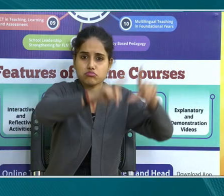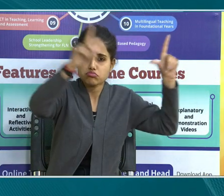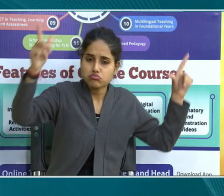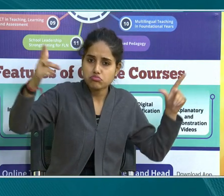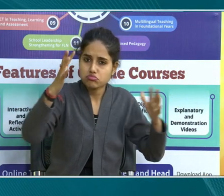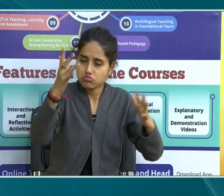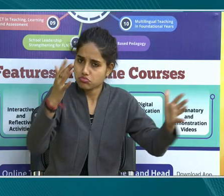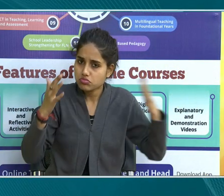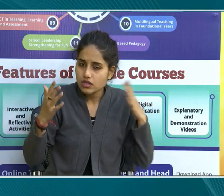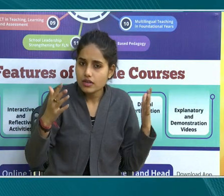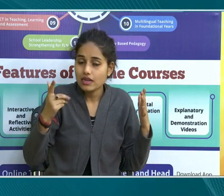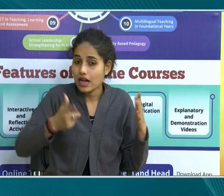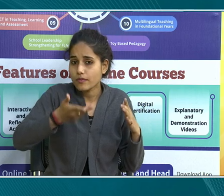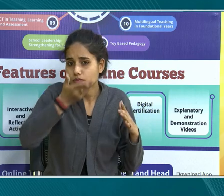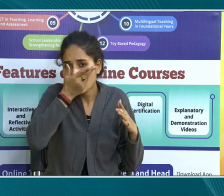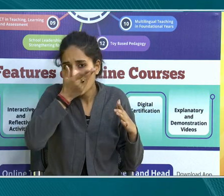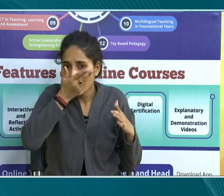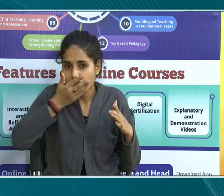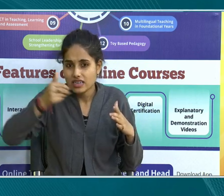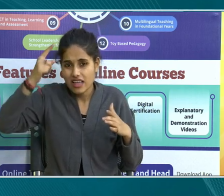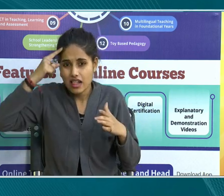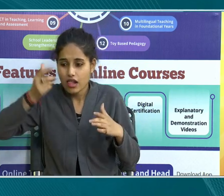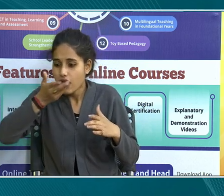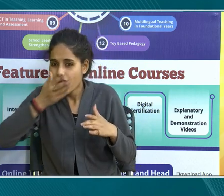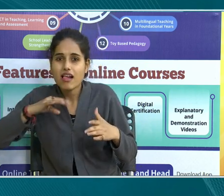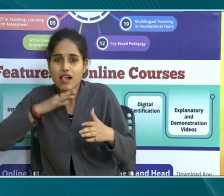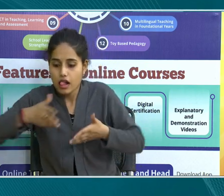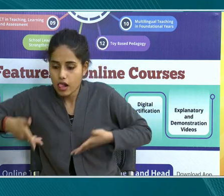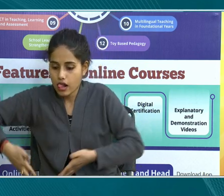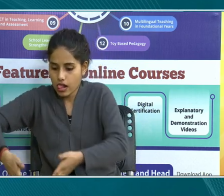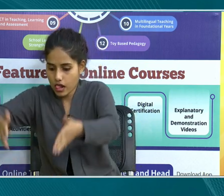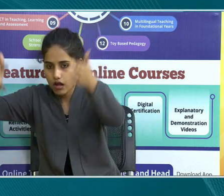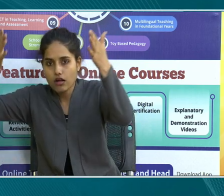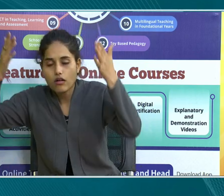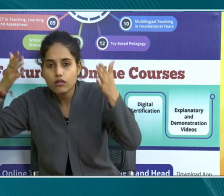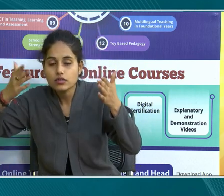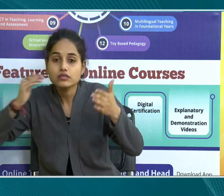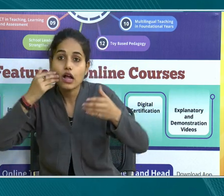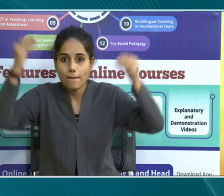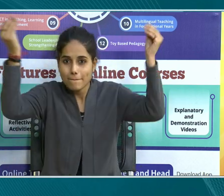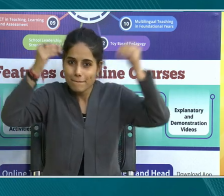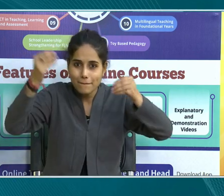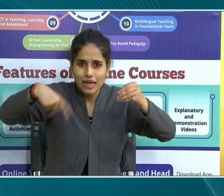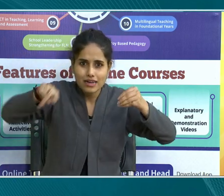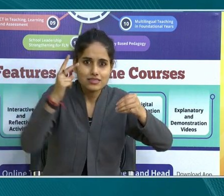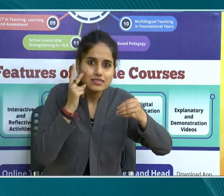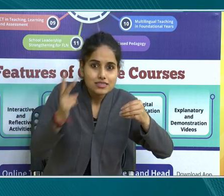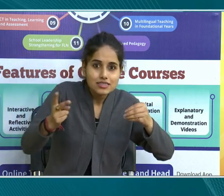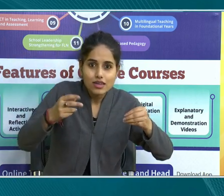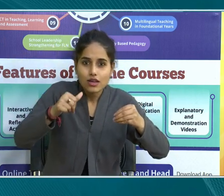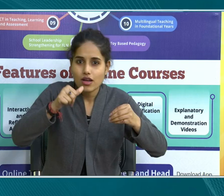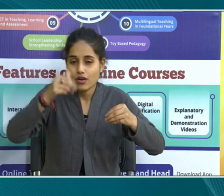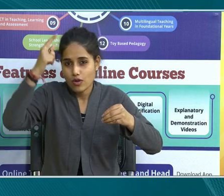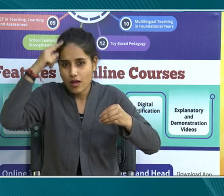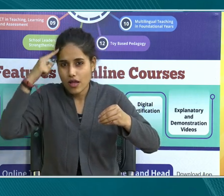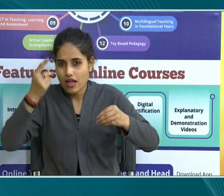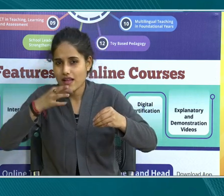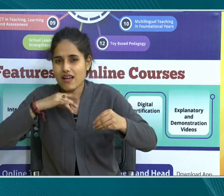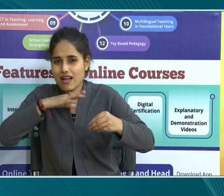पानी हमने देखा natural resource तो water river rain है लेकिन rain को हम कैसे waste कर देते हैं